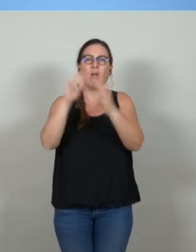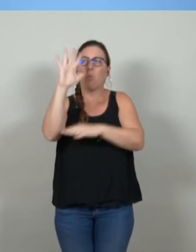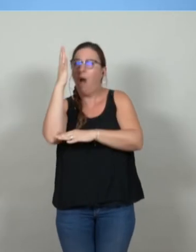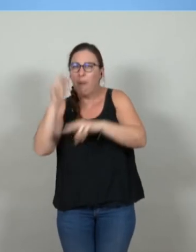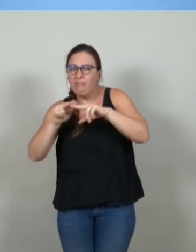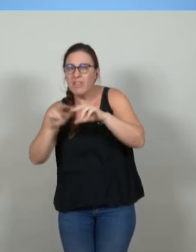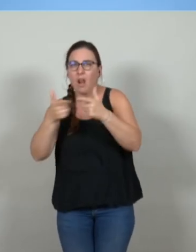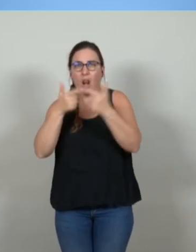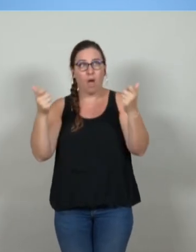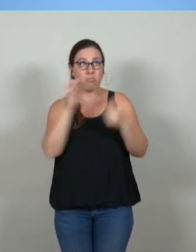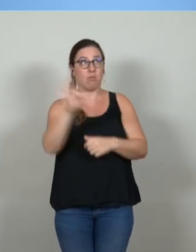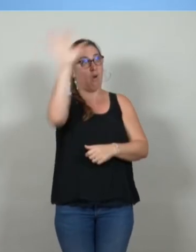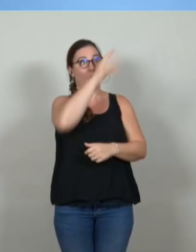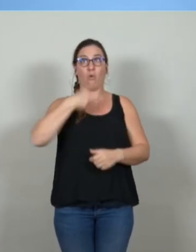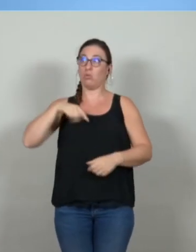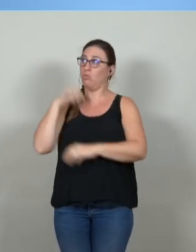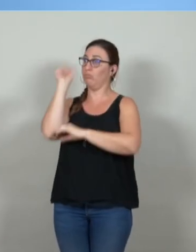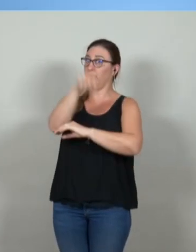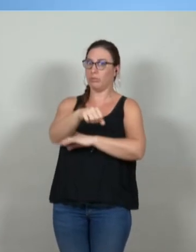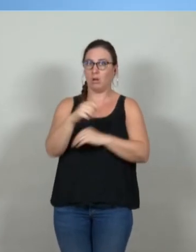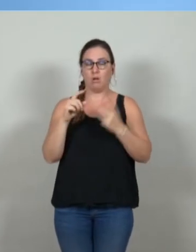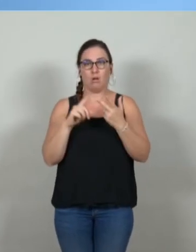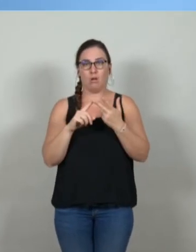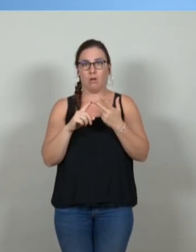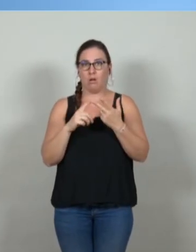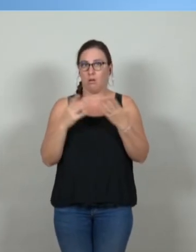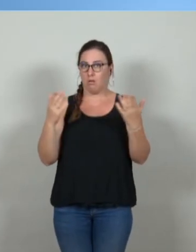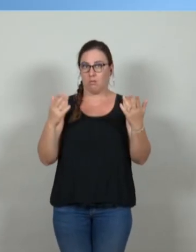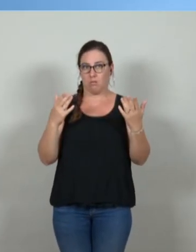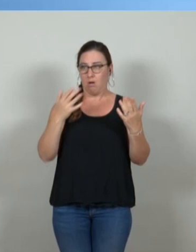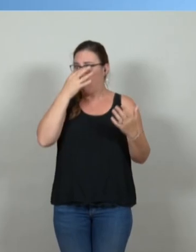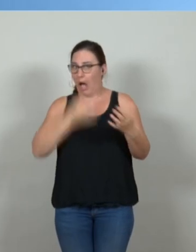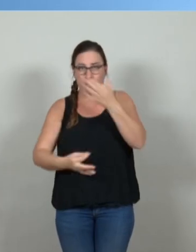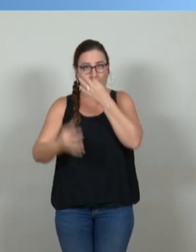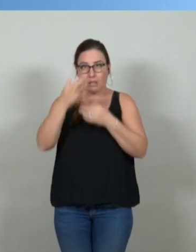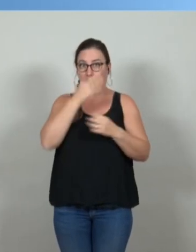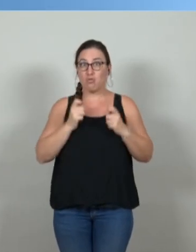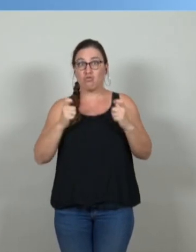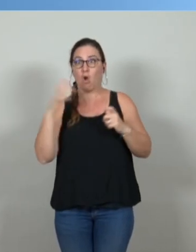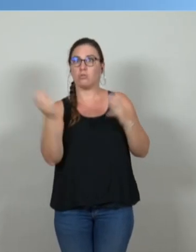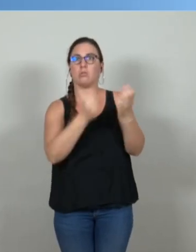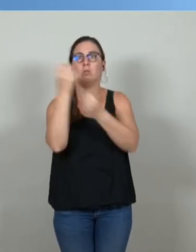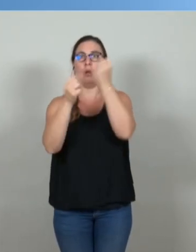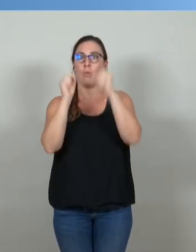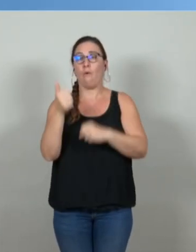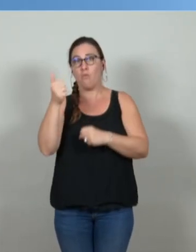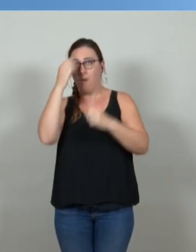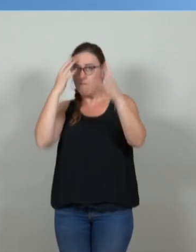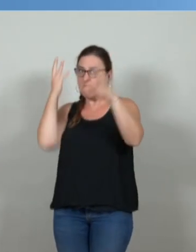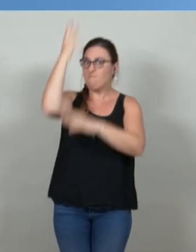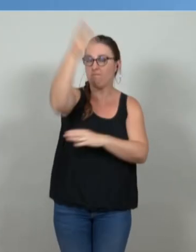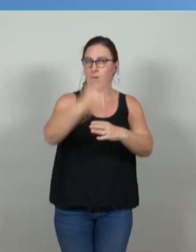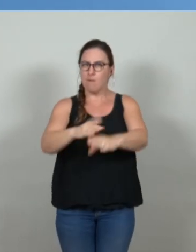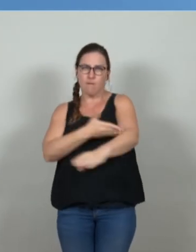villes de France dans ce domaine ce sont là encore des occasions manquées et vous avez manqué de vision d'anticipation